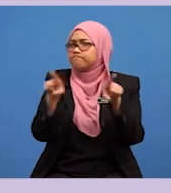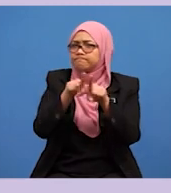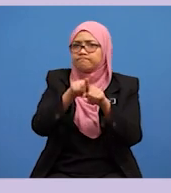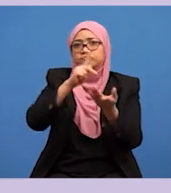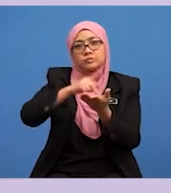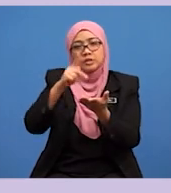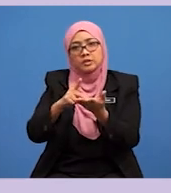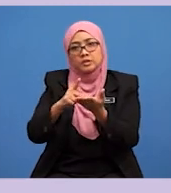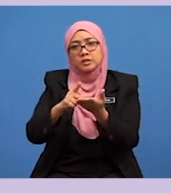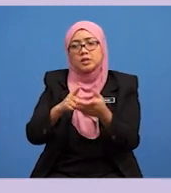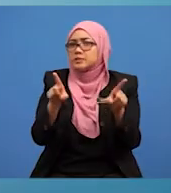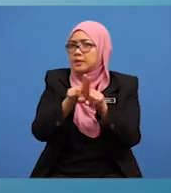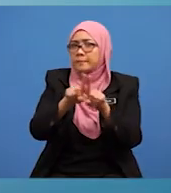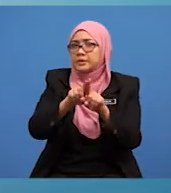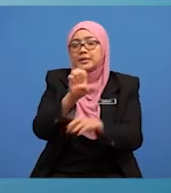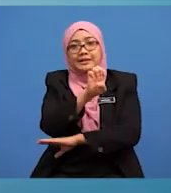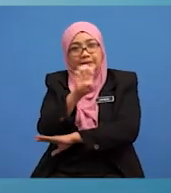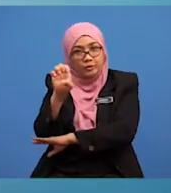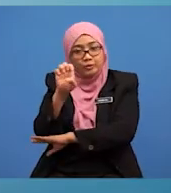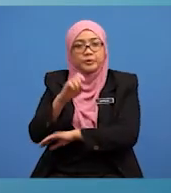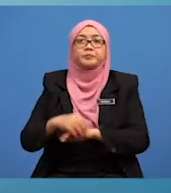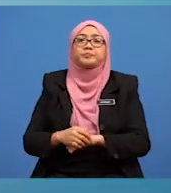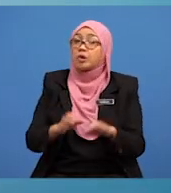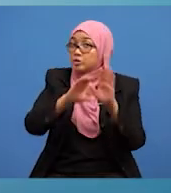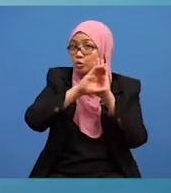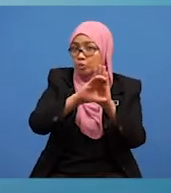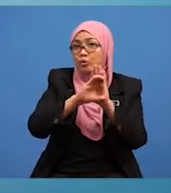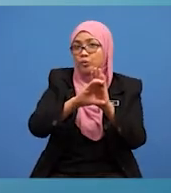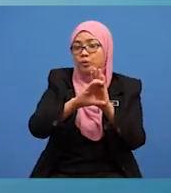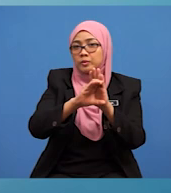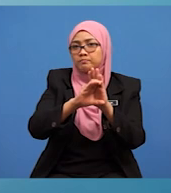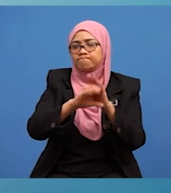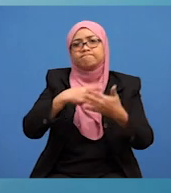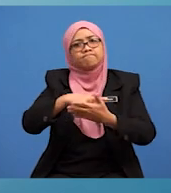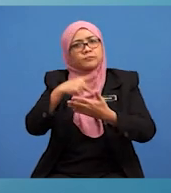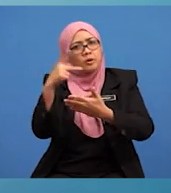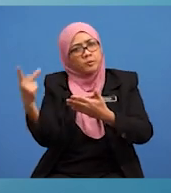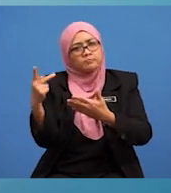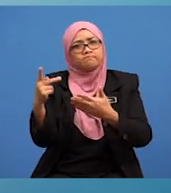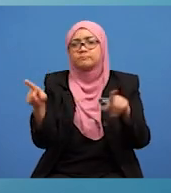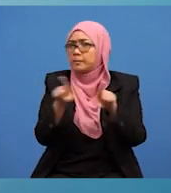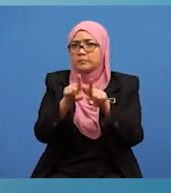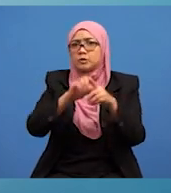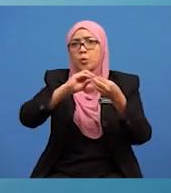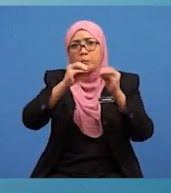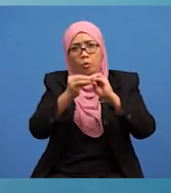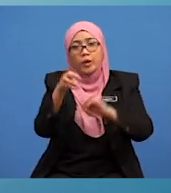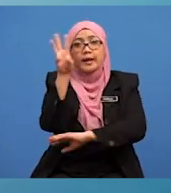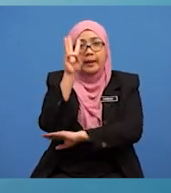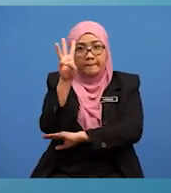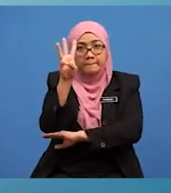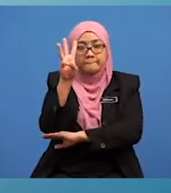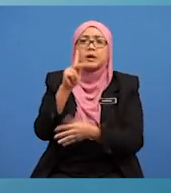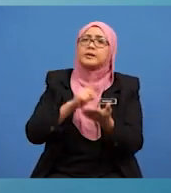elektron. Sebagai contoh, karbon mempunyai nombor proton 6. Oleh itu, bilangan proton bagi karbon